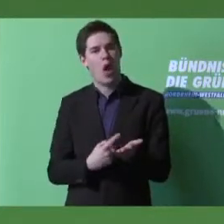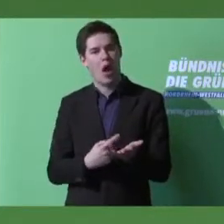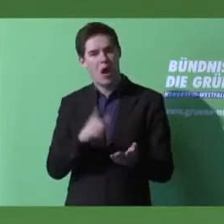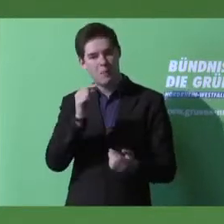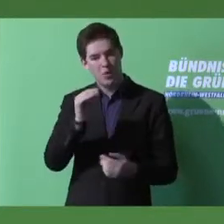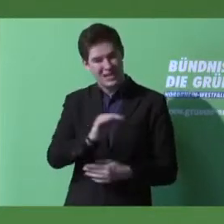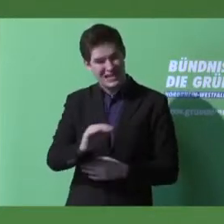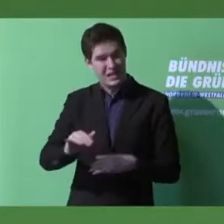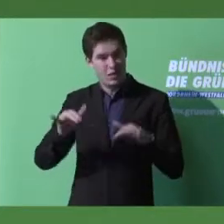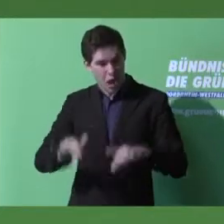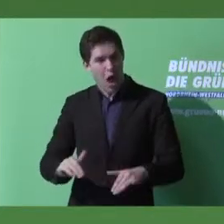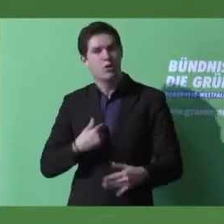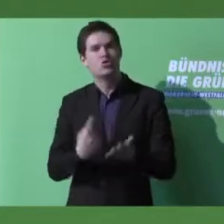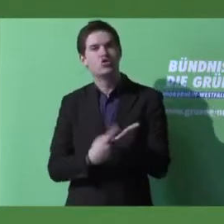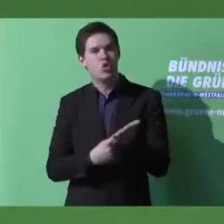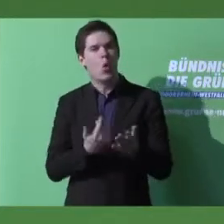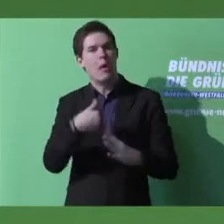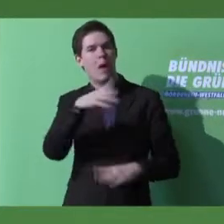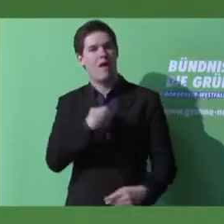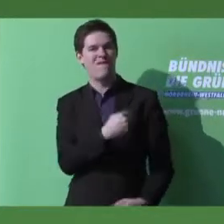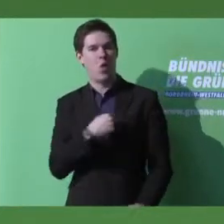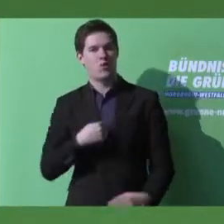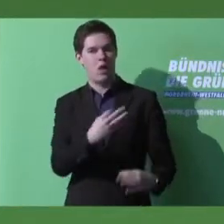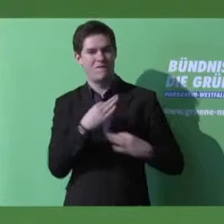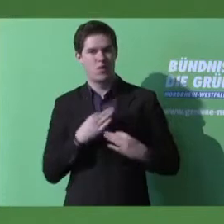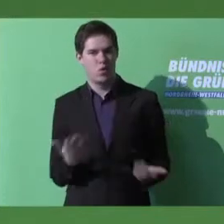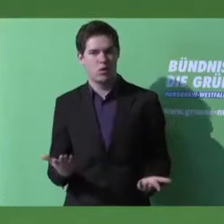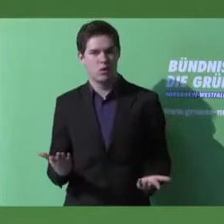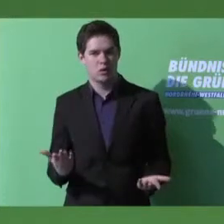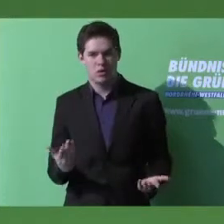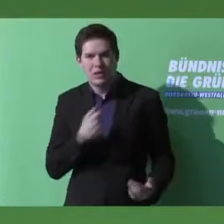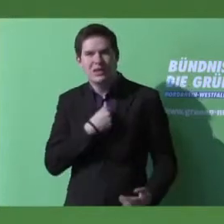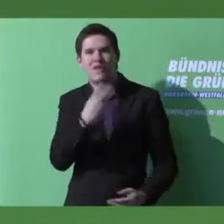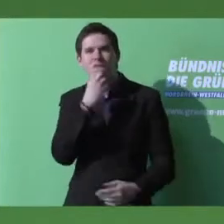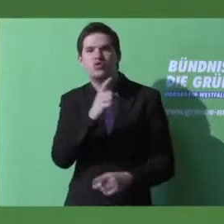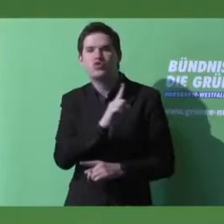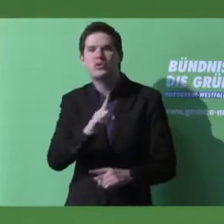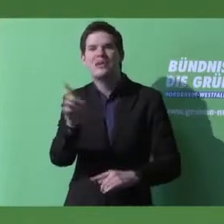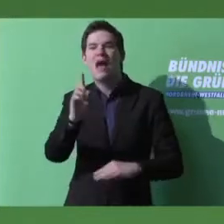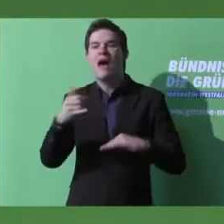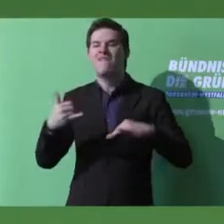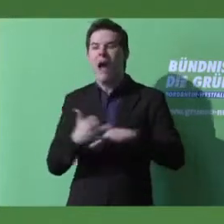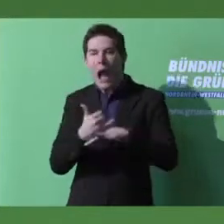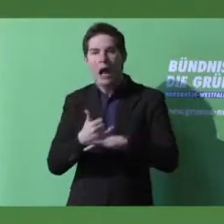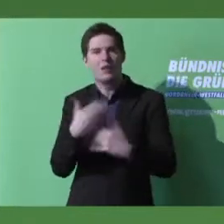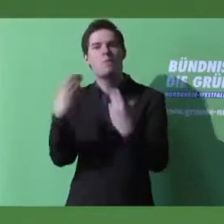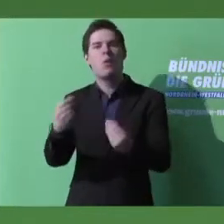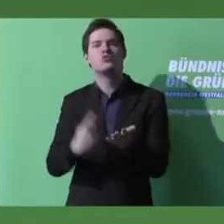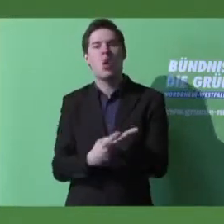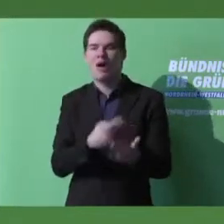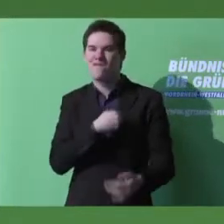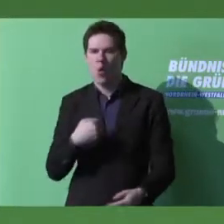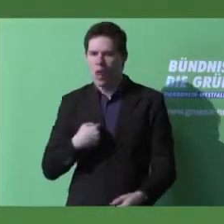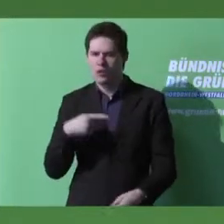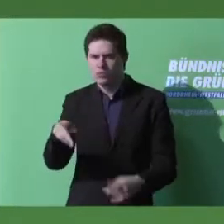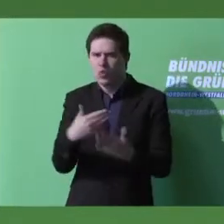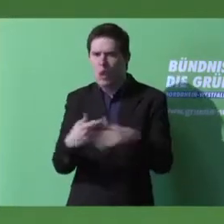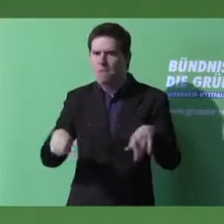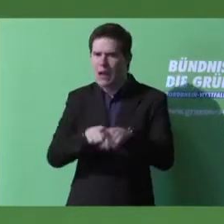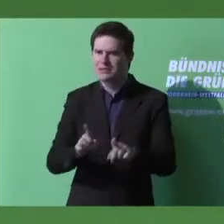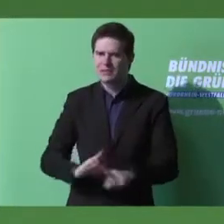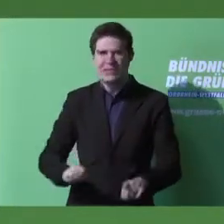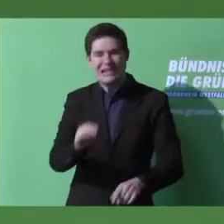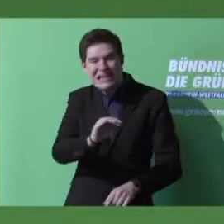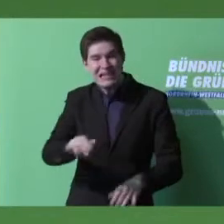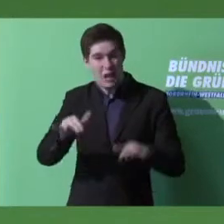Kindern begünstigen und nicht das Verheiratetsein. So aufrecht der Kampf von Volker und